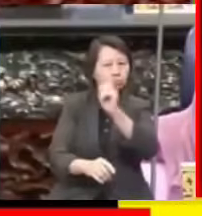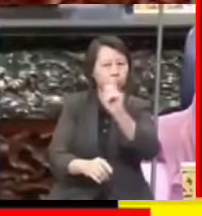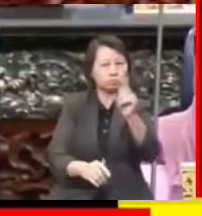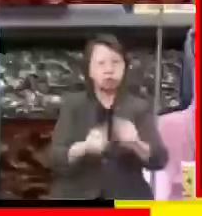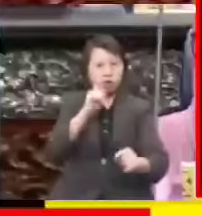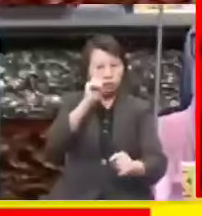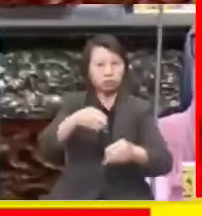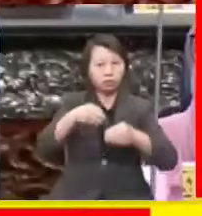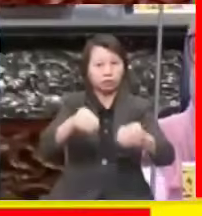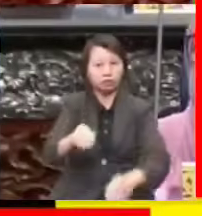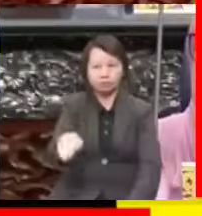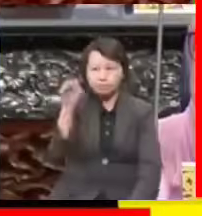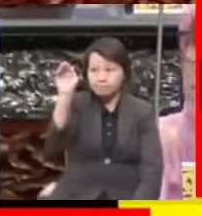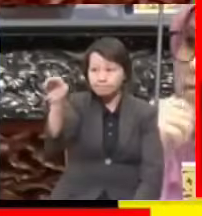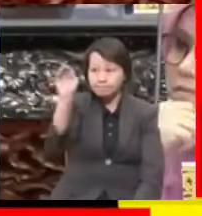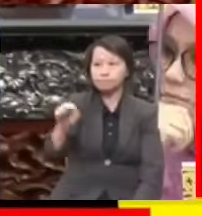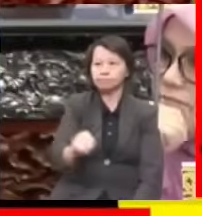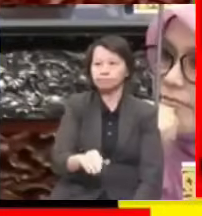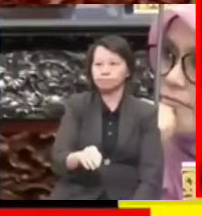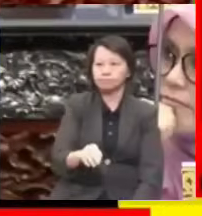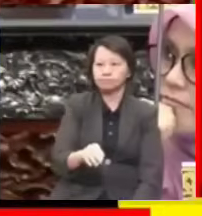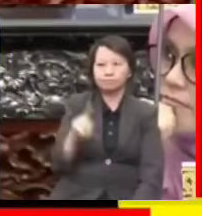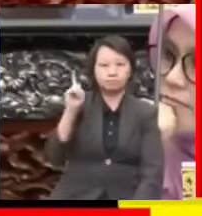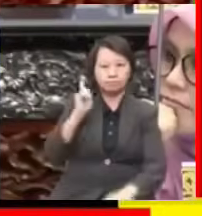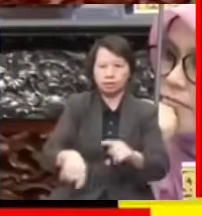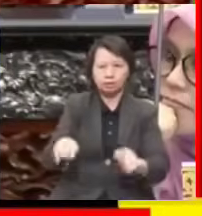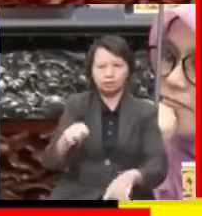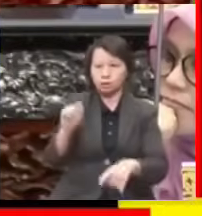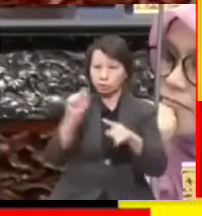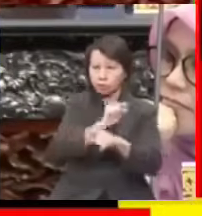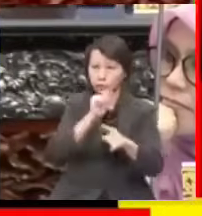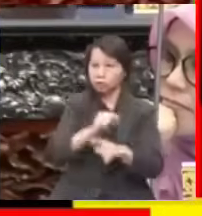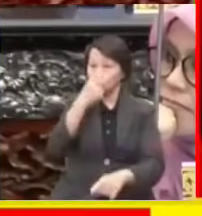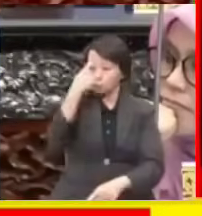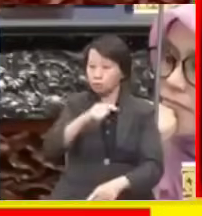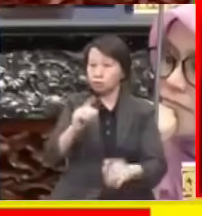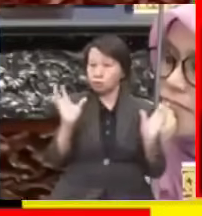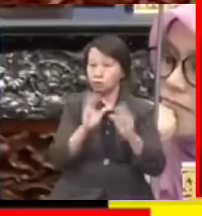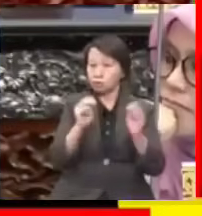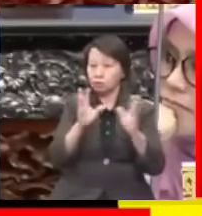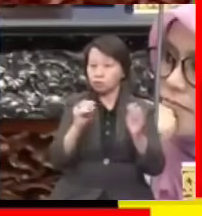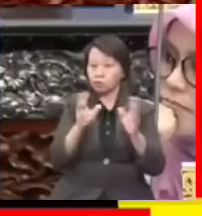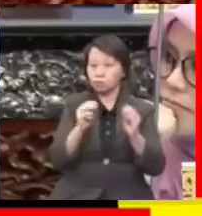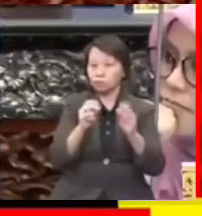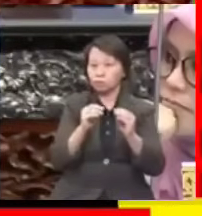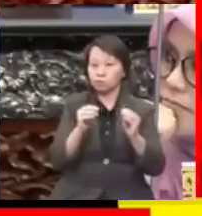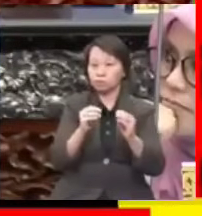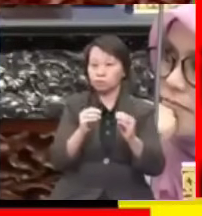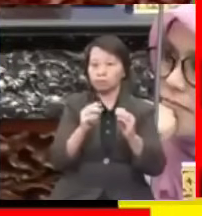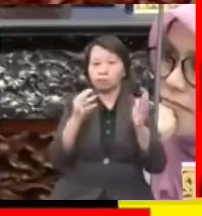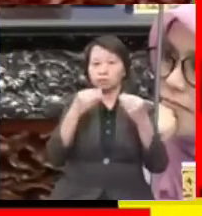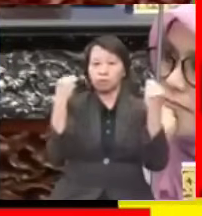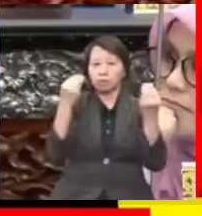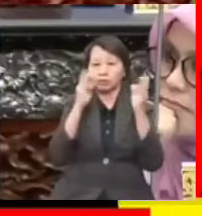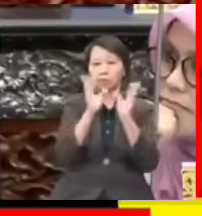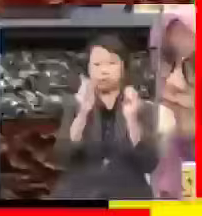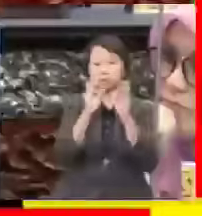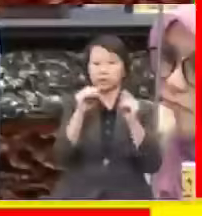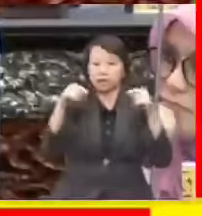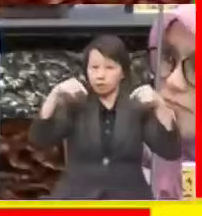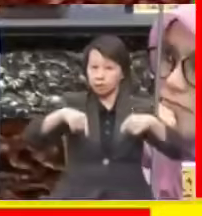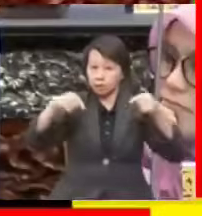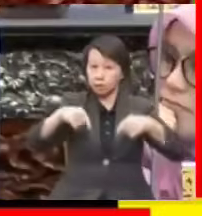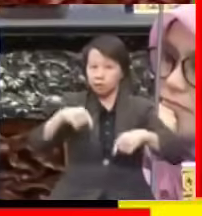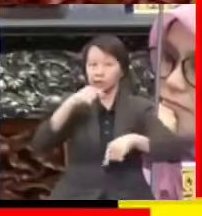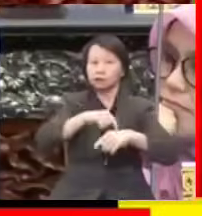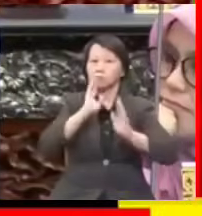Sepatutnya diberikan teguran. Tidak boleh digunakan bagi mempengaruhi majlis mesyuarat ini